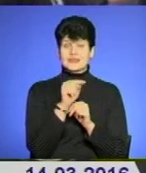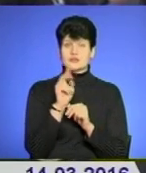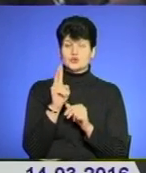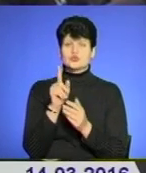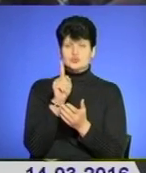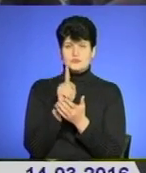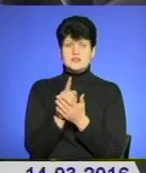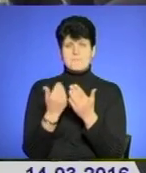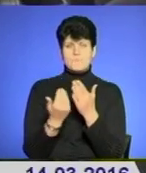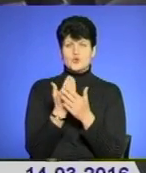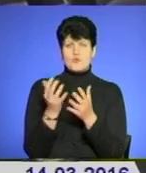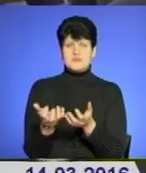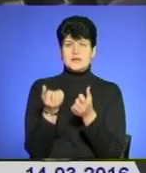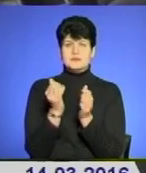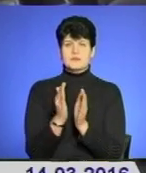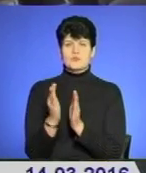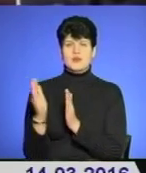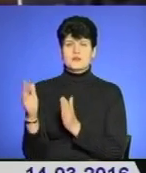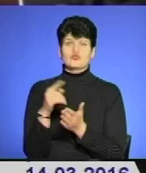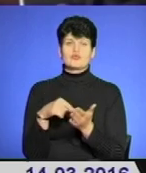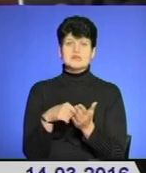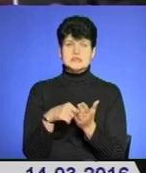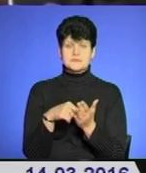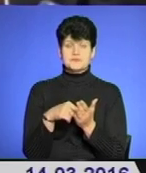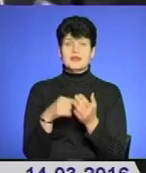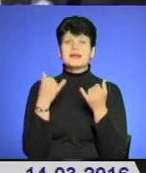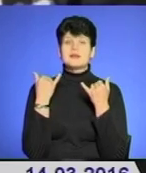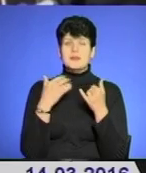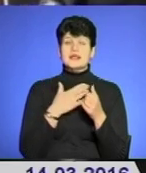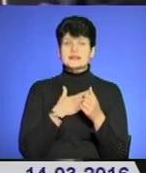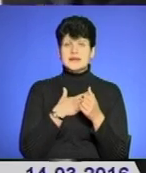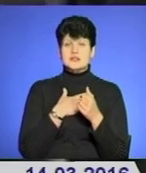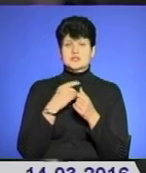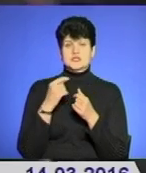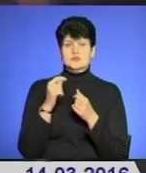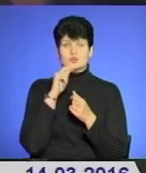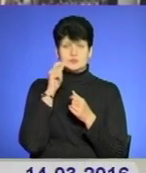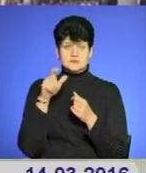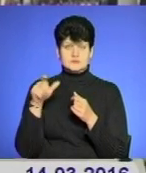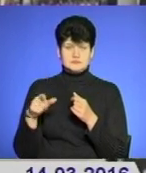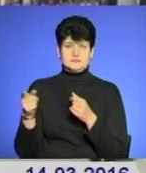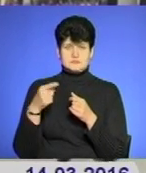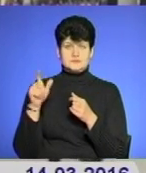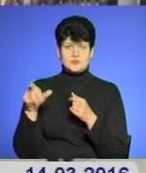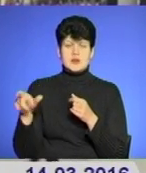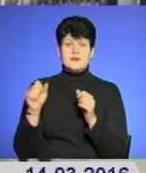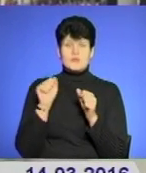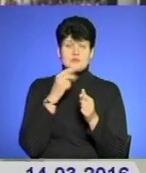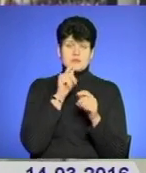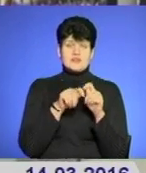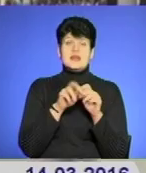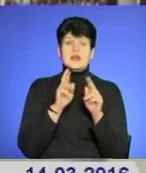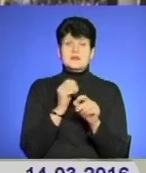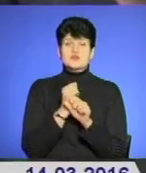зобов'язався по-новому підтримувати правопорядок у місті. Тепер і наші краяни зможуть перевірити, як працює реформа